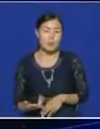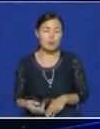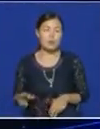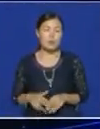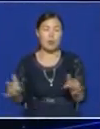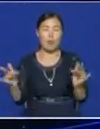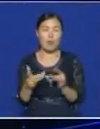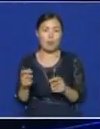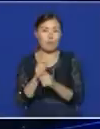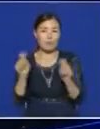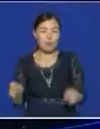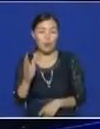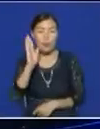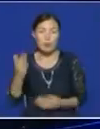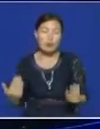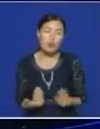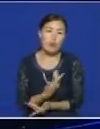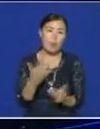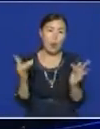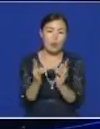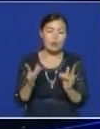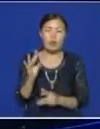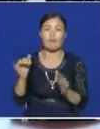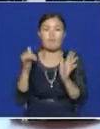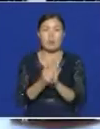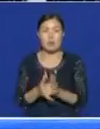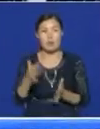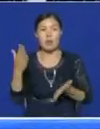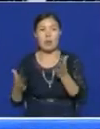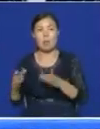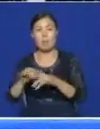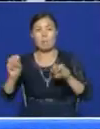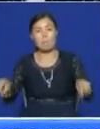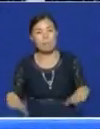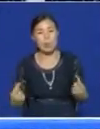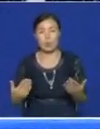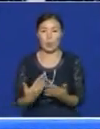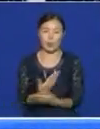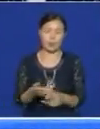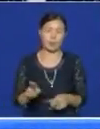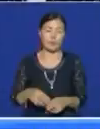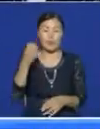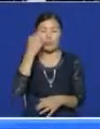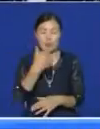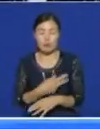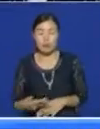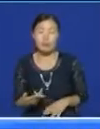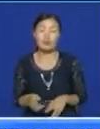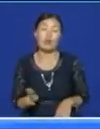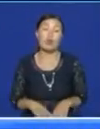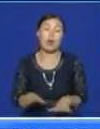общежитий. Для этого необходимо построить новое общежитие или восстановить, или перепрофилировать существующее здание под общежитие.